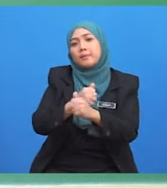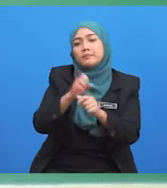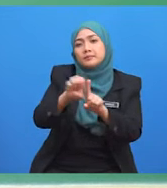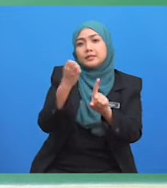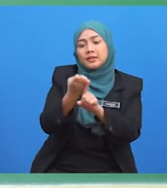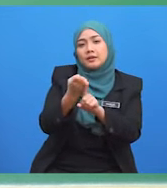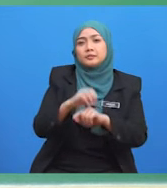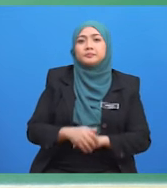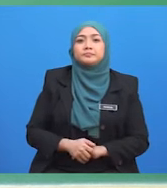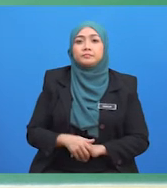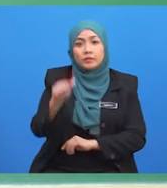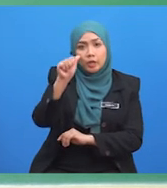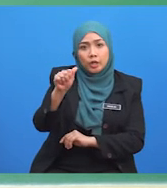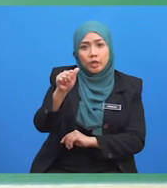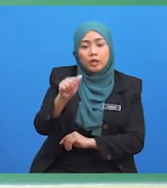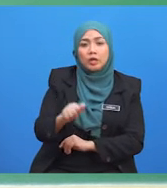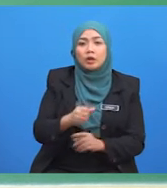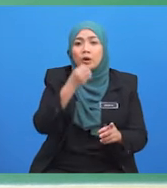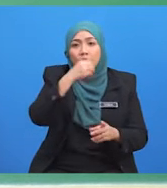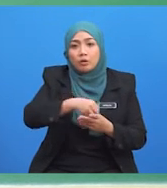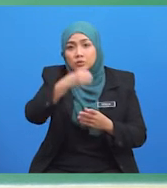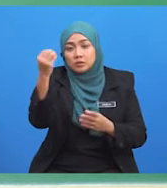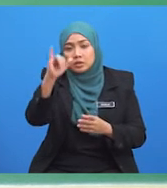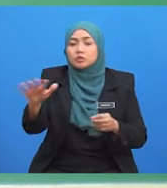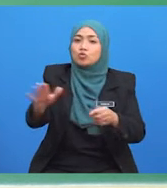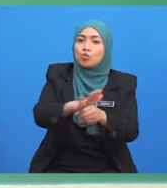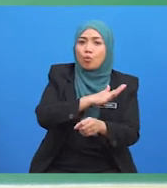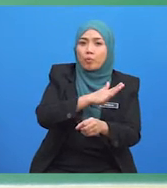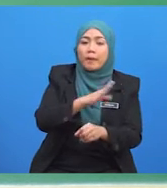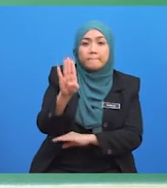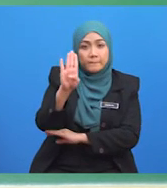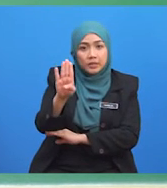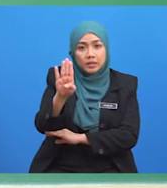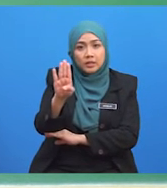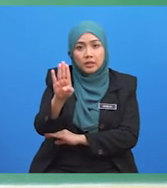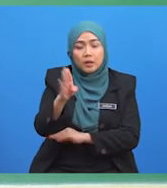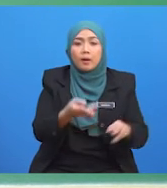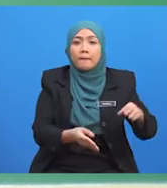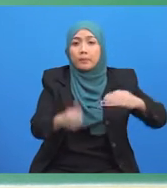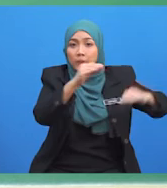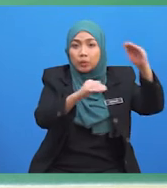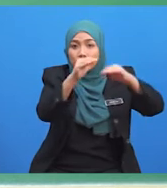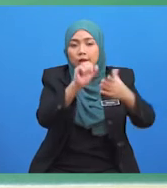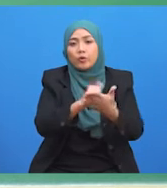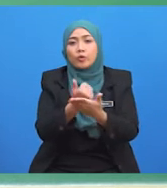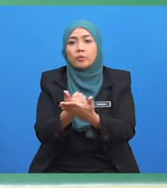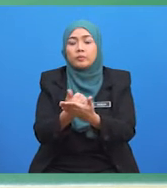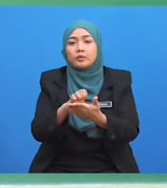A. Bekalan oksigen yang cukup, B. Pembangunan ekonomi